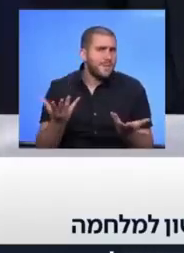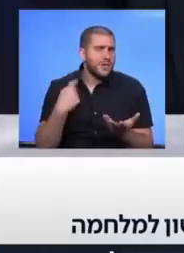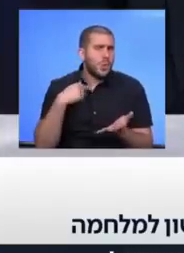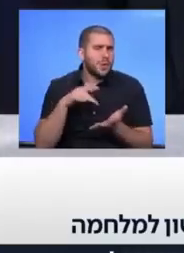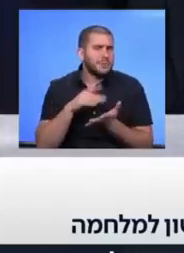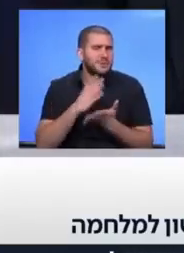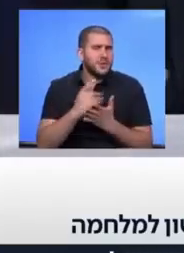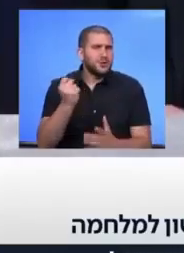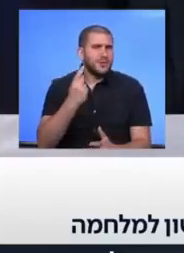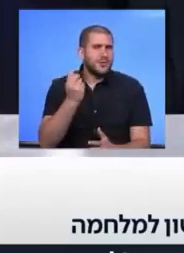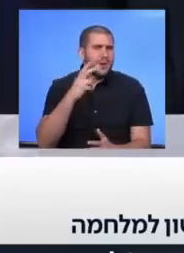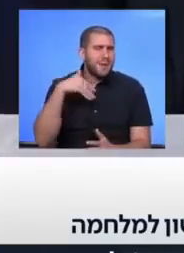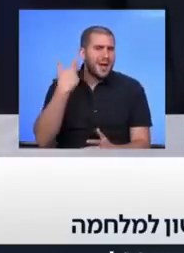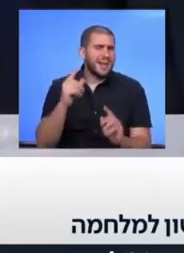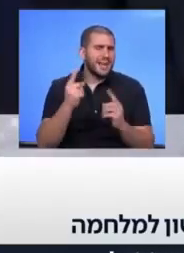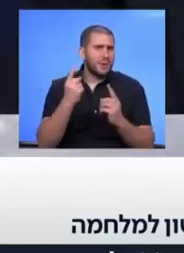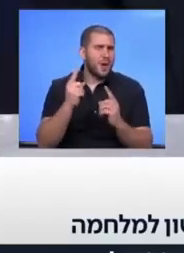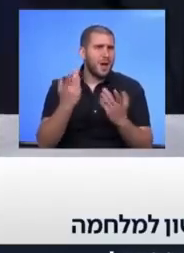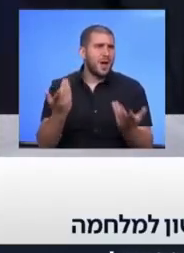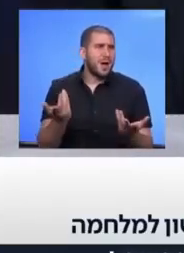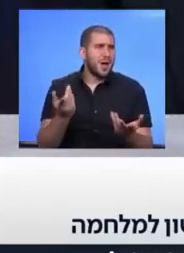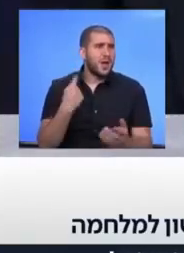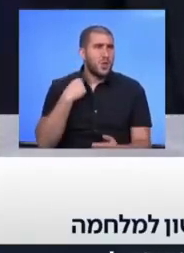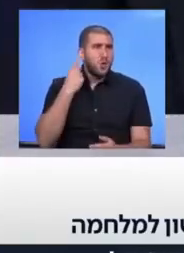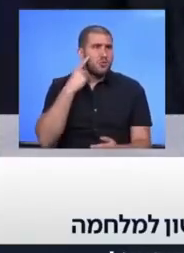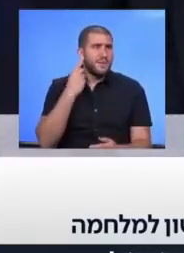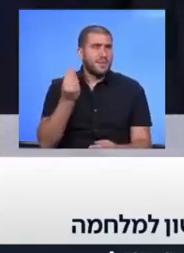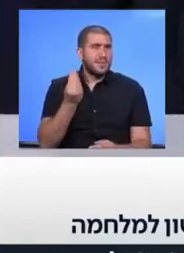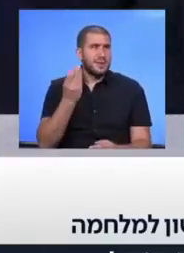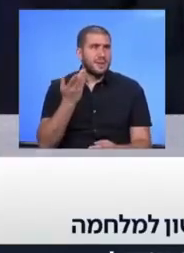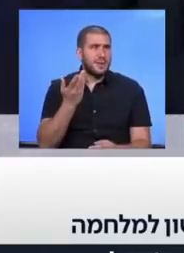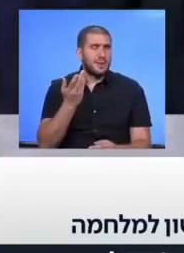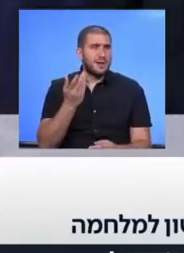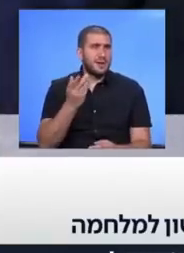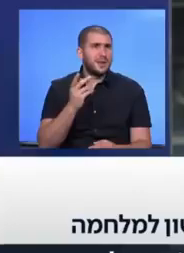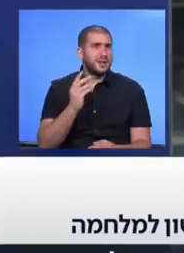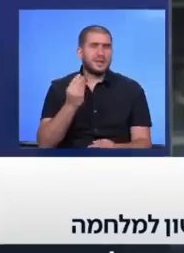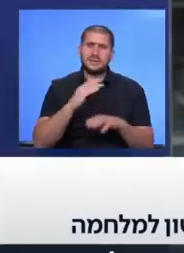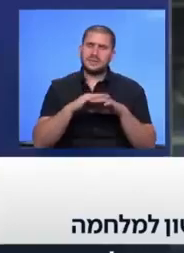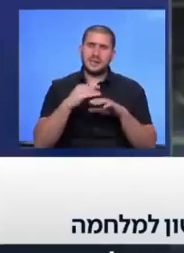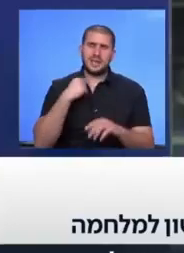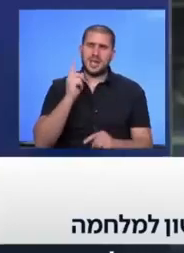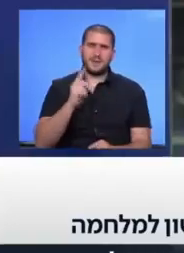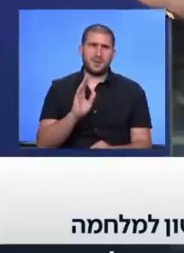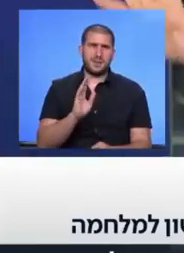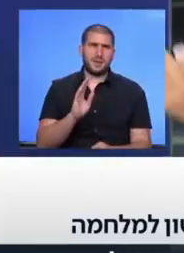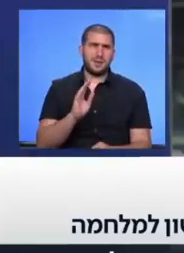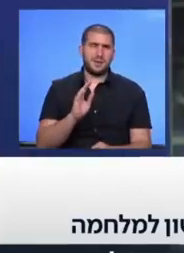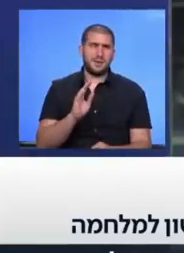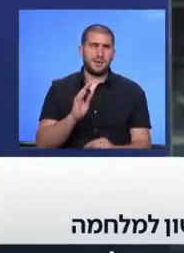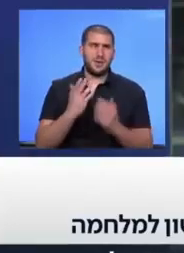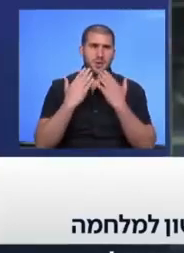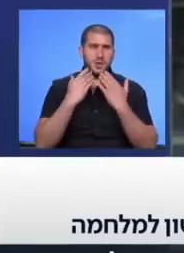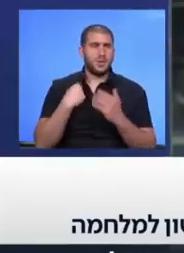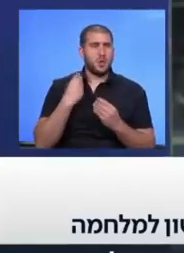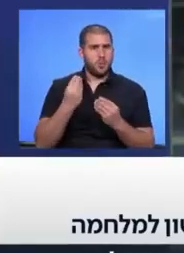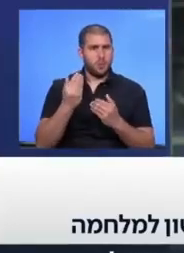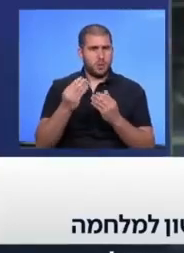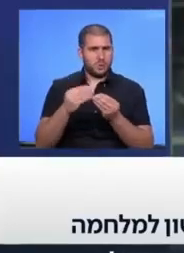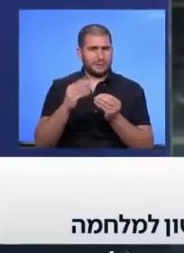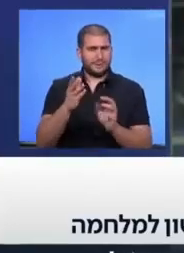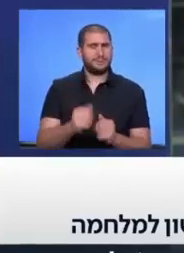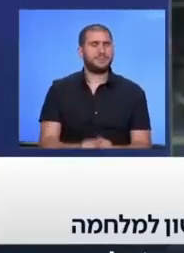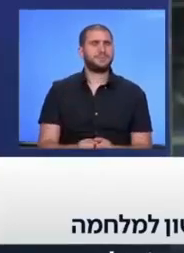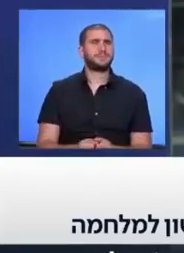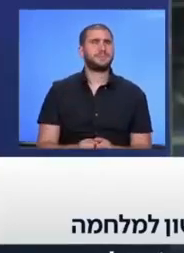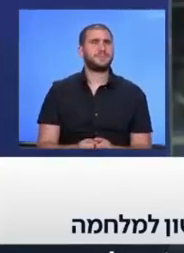כמה, שבוע, שבועיים אחרי שהאירוע הזה קרה. אוקיי. אני חושב תודה. ש... אז אני רואה את זה בסדר. תודה, לא, אני חייבת לך. תודה. ואני... אז תכף תוסיף מילה. תכף